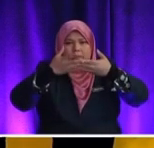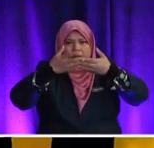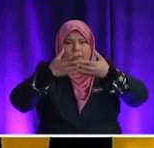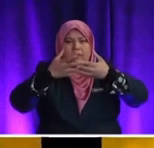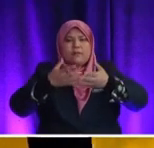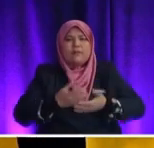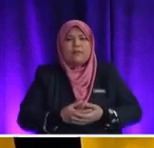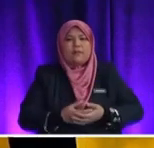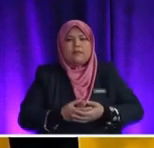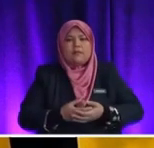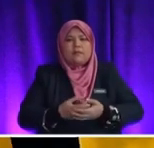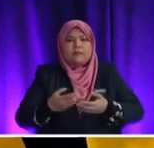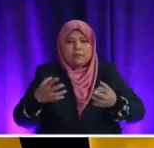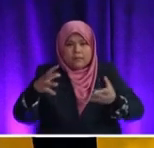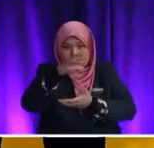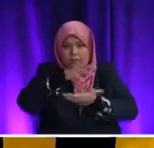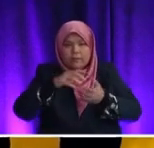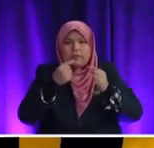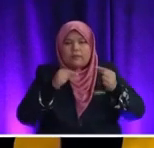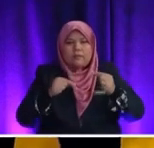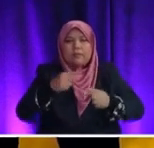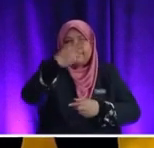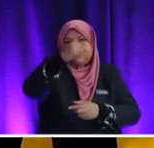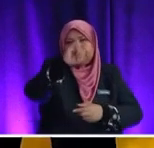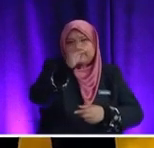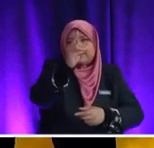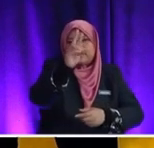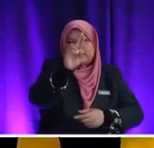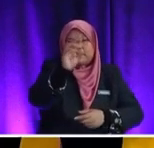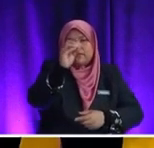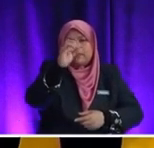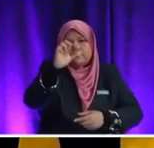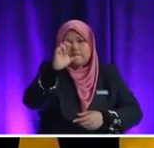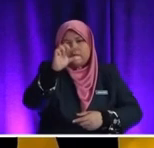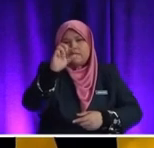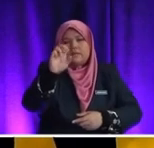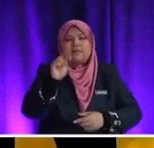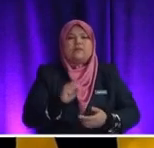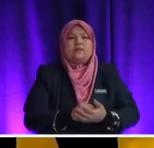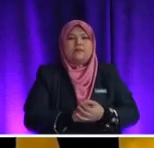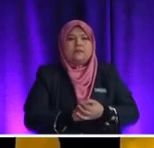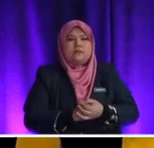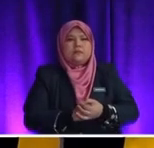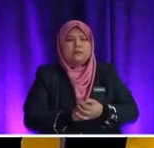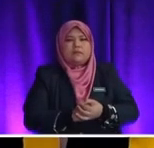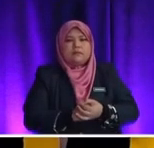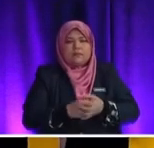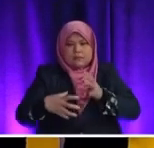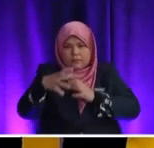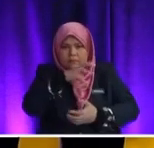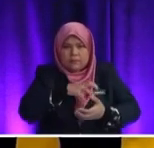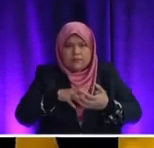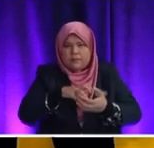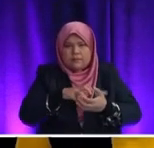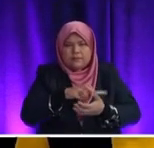terperangkap pada Desa dozen dari oke itu itu untuk bagian elektrolisis nih bahagia penggumpalan